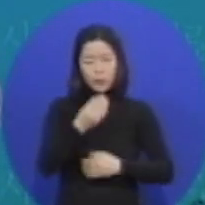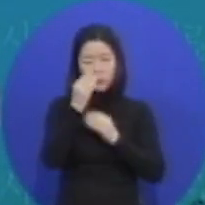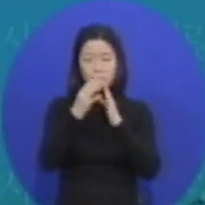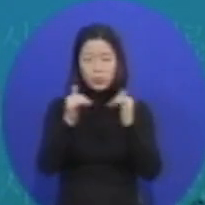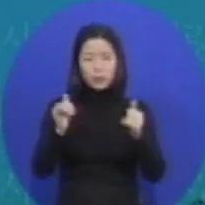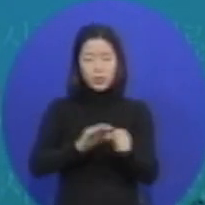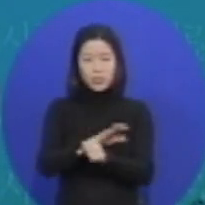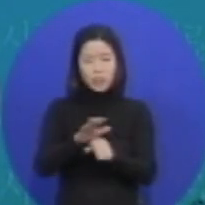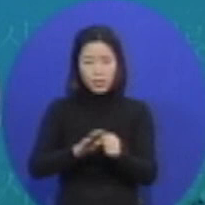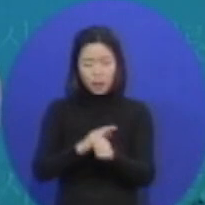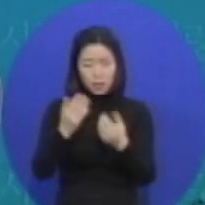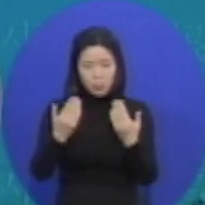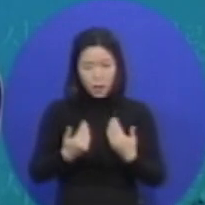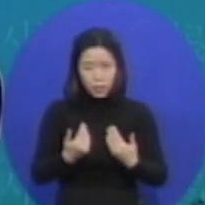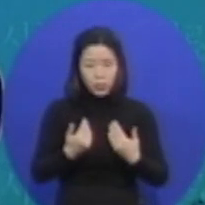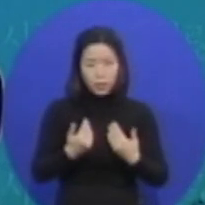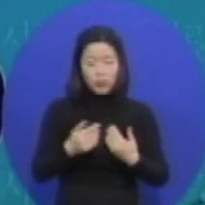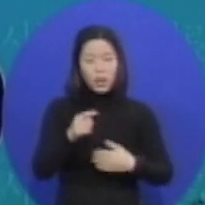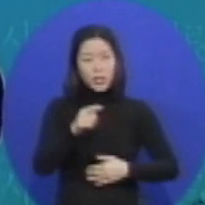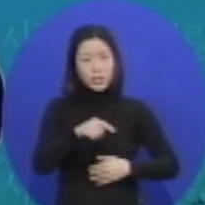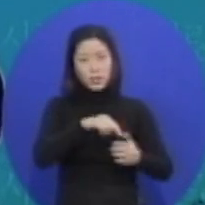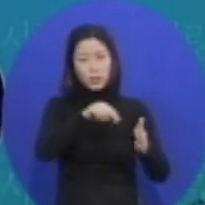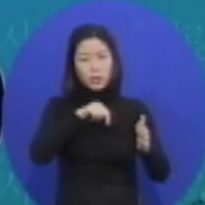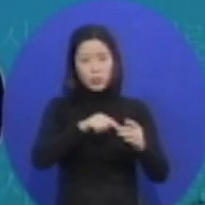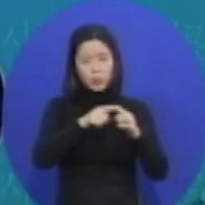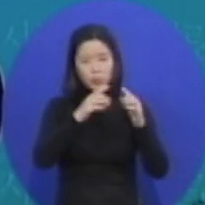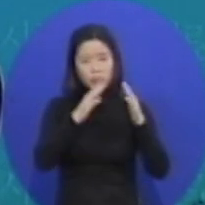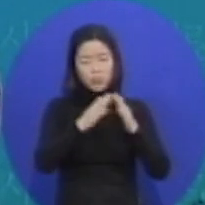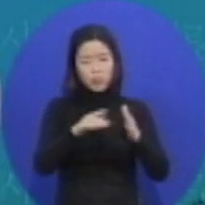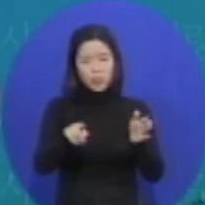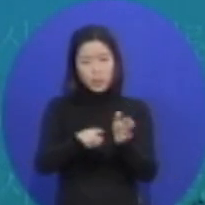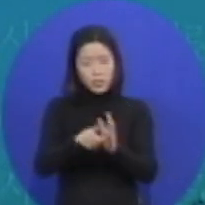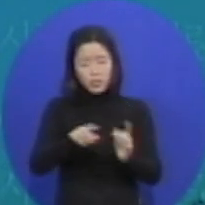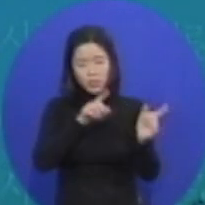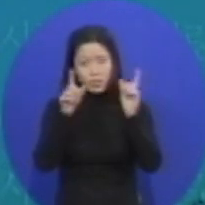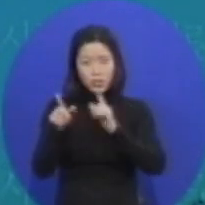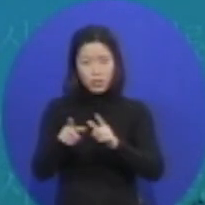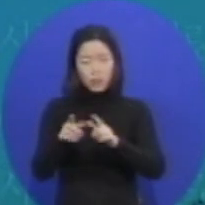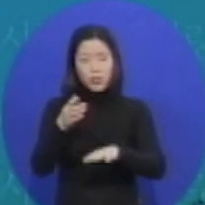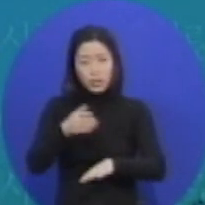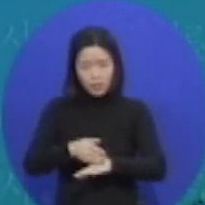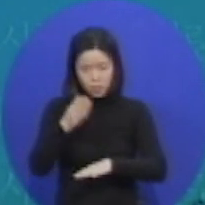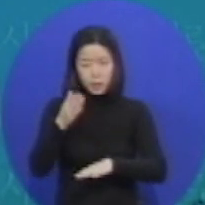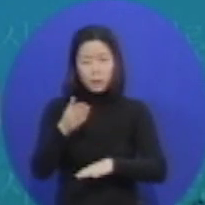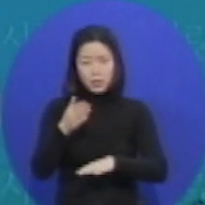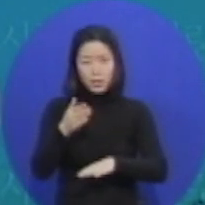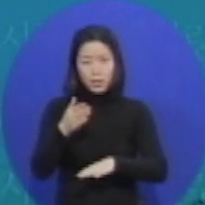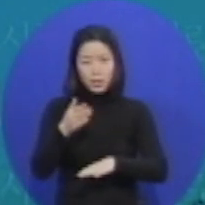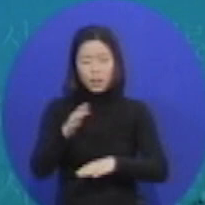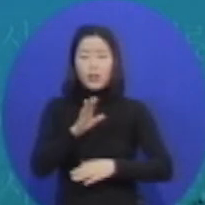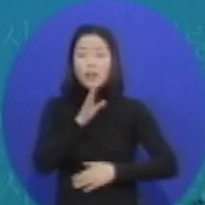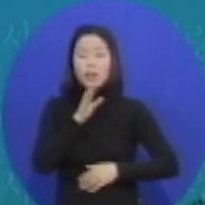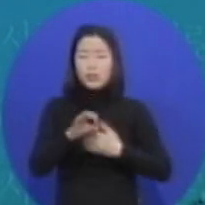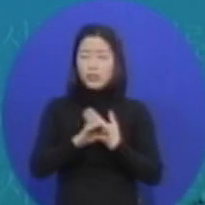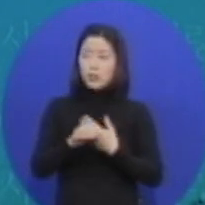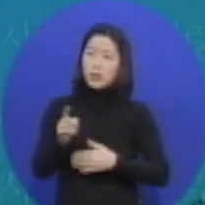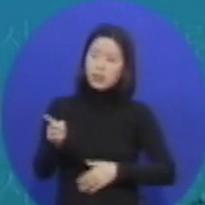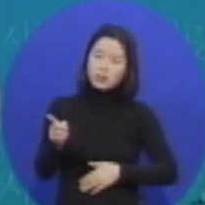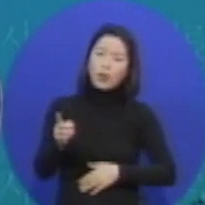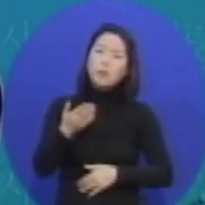하나님 선한목자 교회에서 신앙생활 하게 된거 감사합니다 이렇게 감사 하시는 분들은 참 너무 쥐